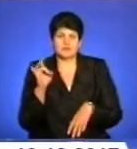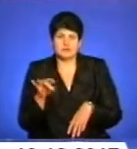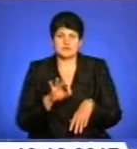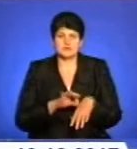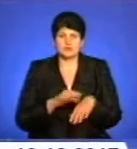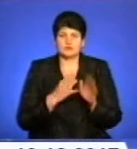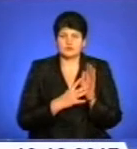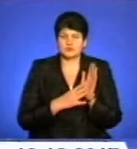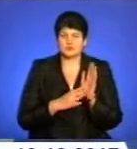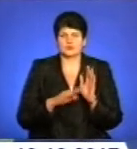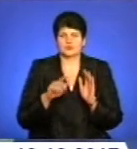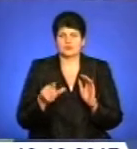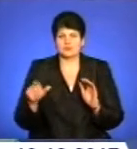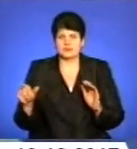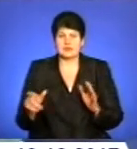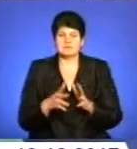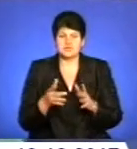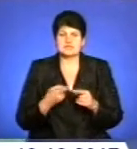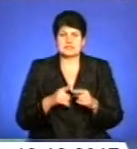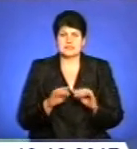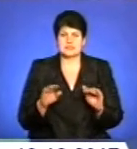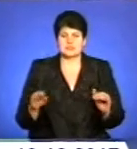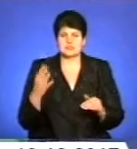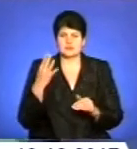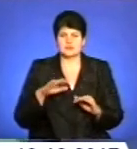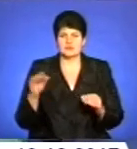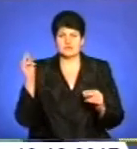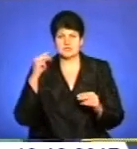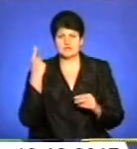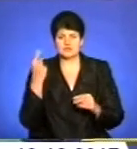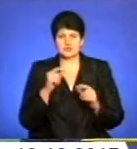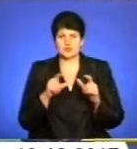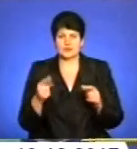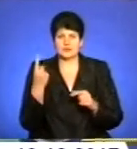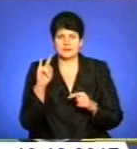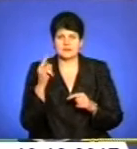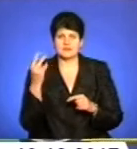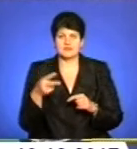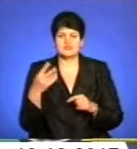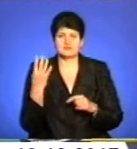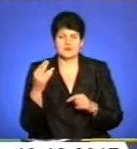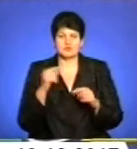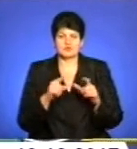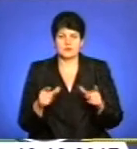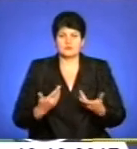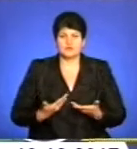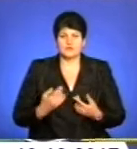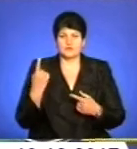осіб, переважно діти. 4 дітей навчаються в одній школі, і дитина з 24-ї школи, вона проживає в